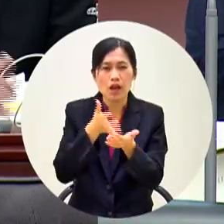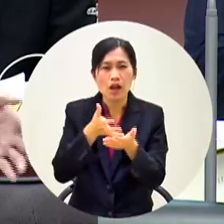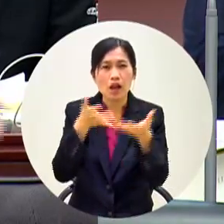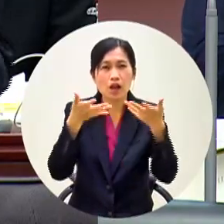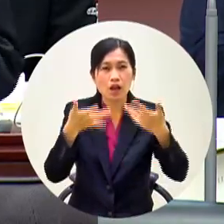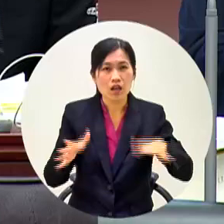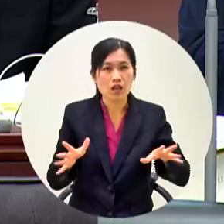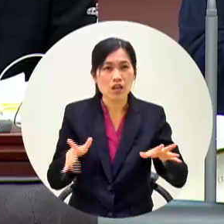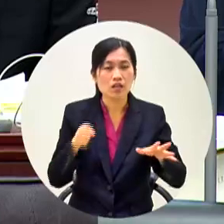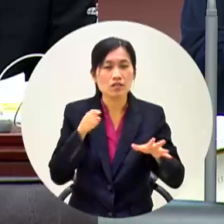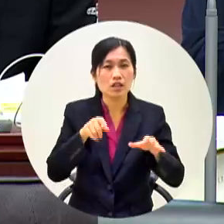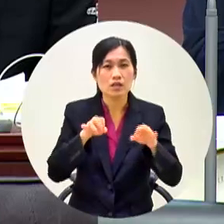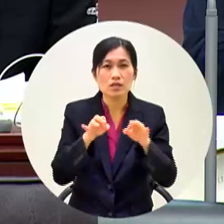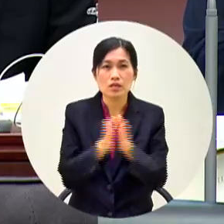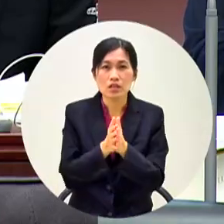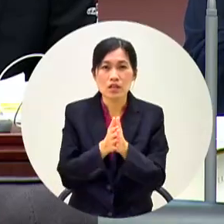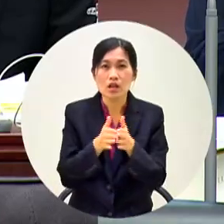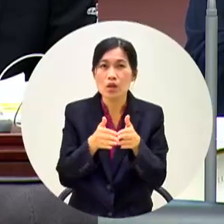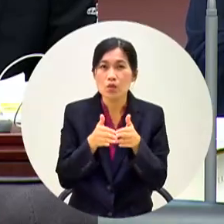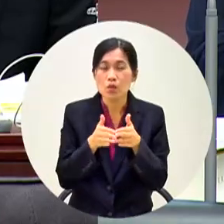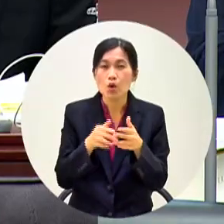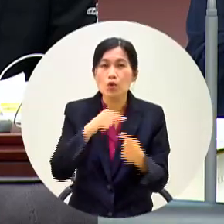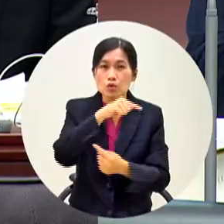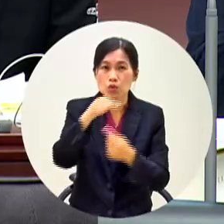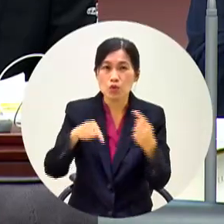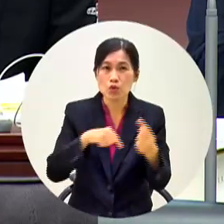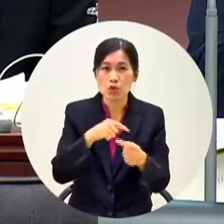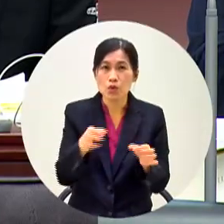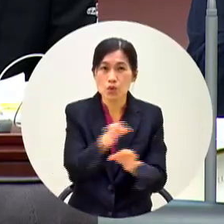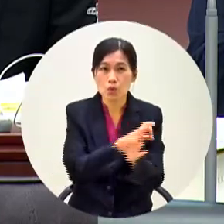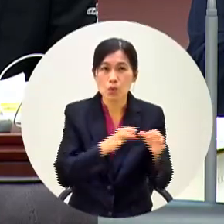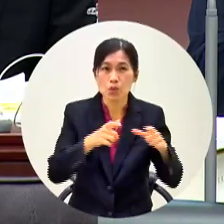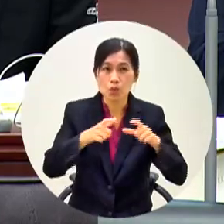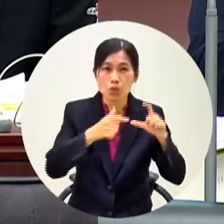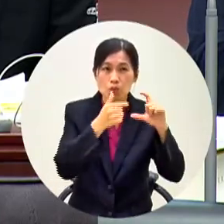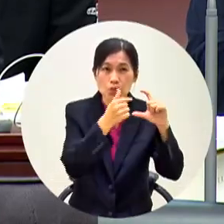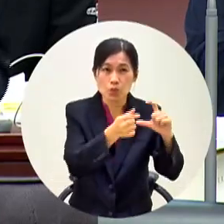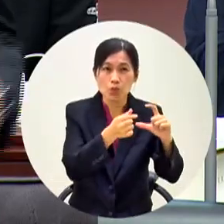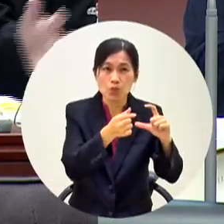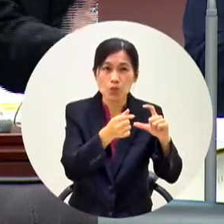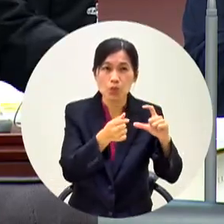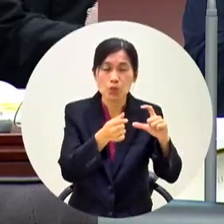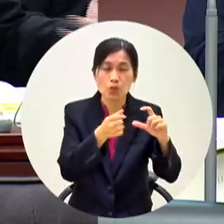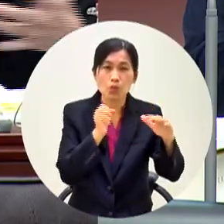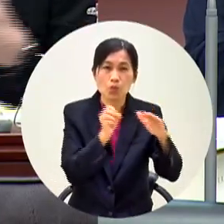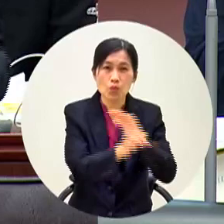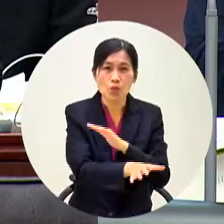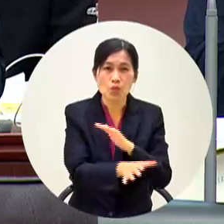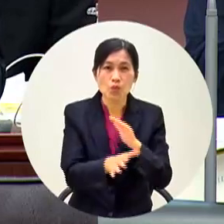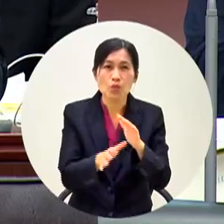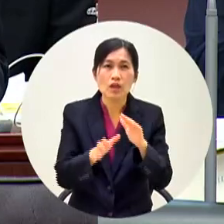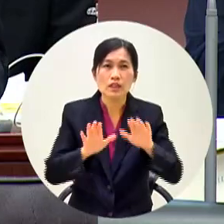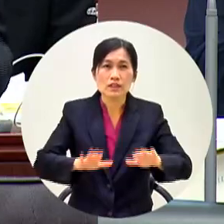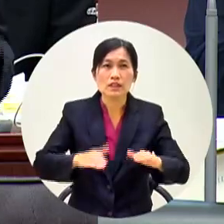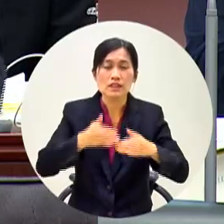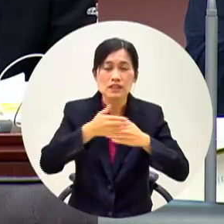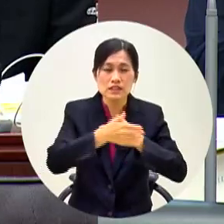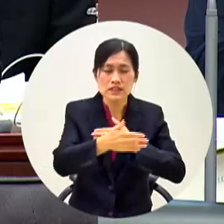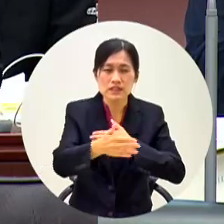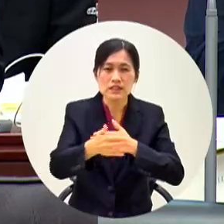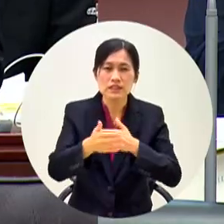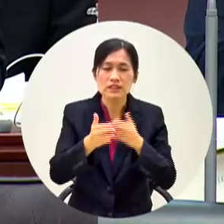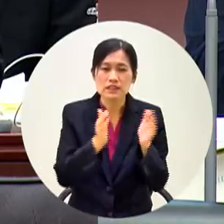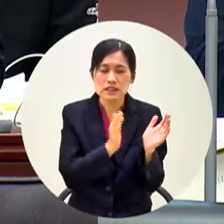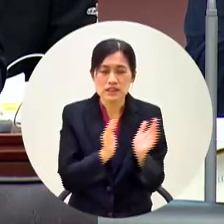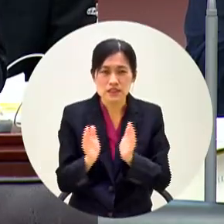经马上要走到循环经济园区的这个程序嘛，对不对？所以我们把所有的程序就整并，优